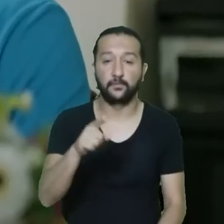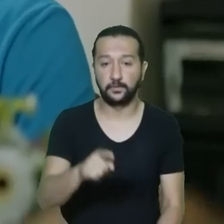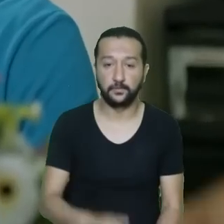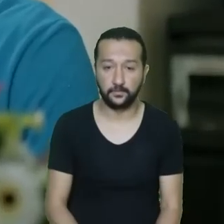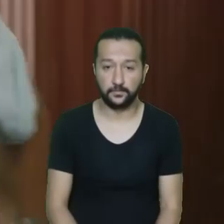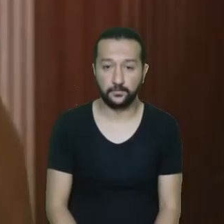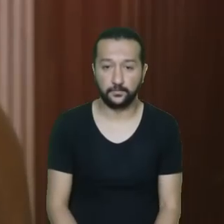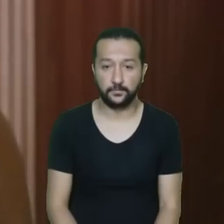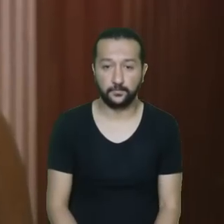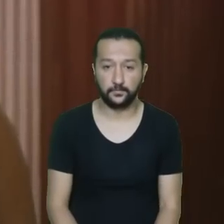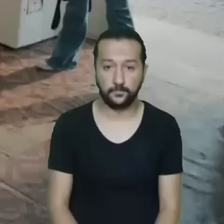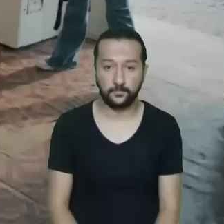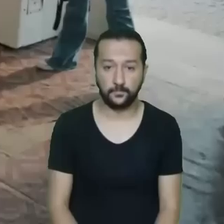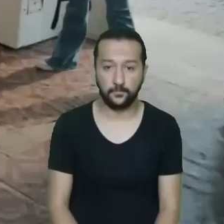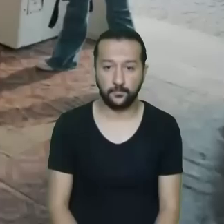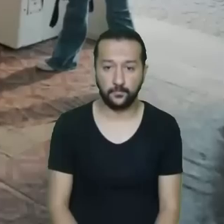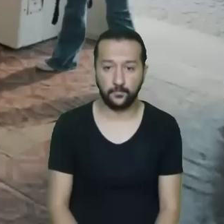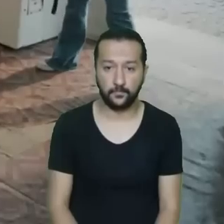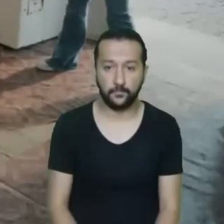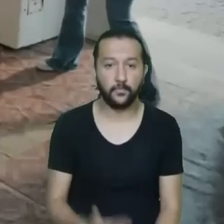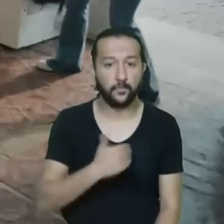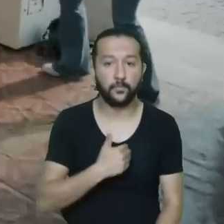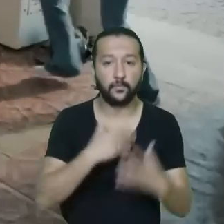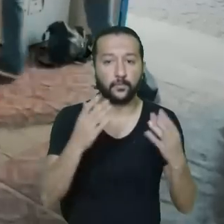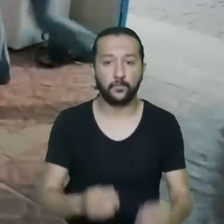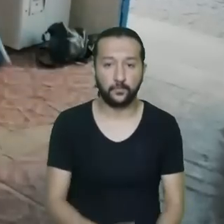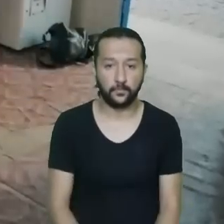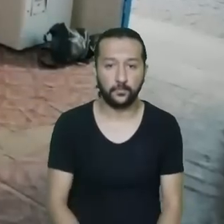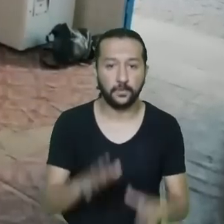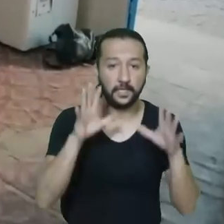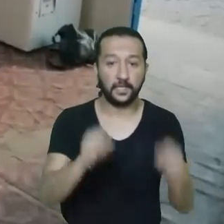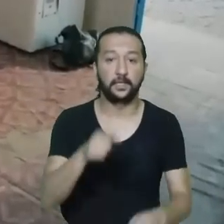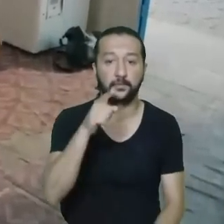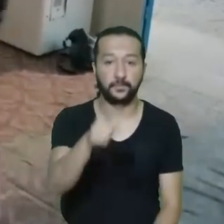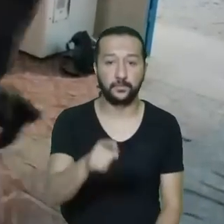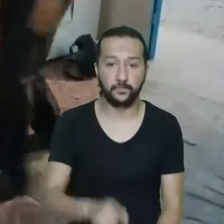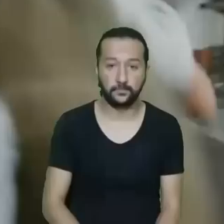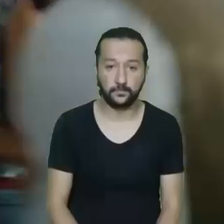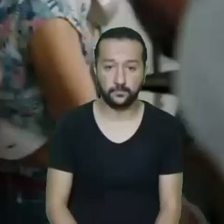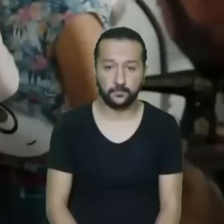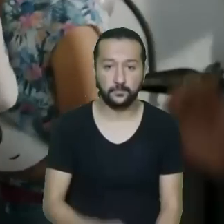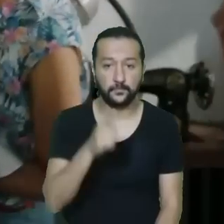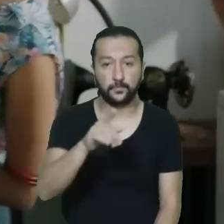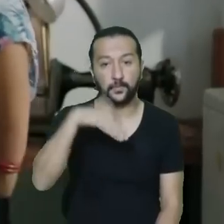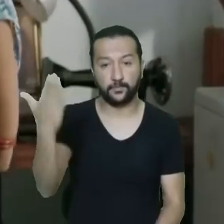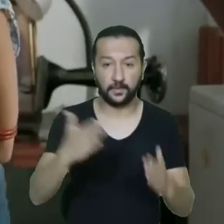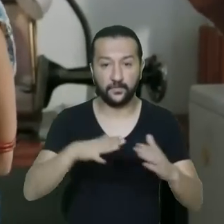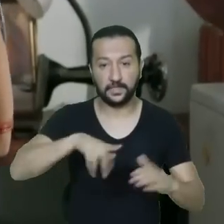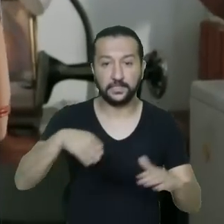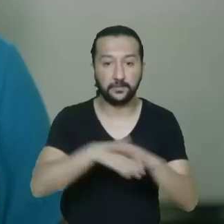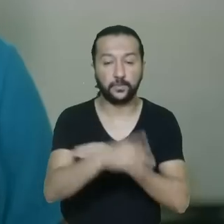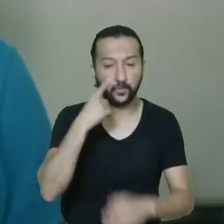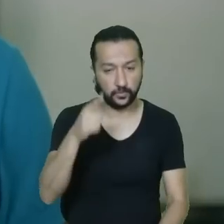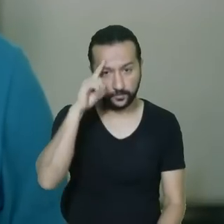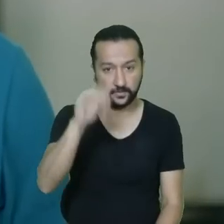maskeyi geçirmiş. Hışımla dükkana girdi. Süleyman ayaklandı. Benim Nivan. Yakaladım seni. Başkasının evine hırsız girmek ne